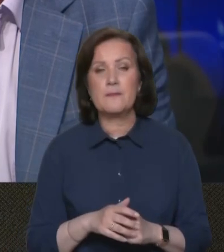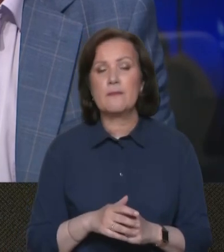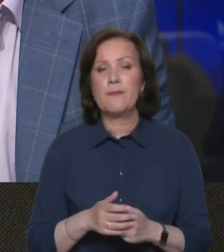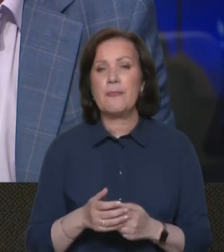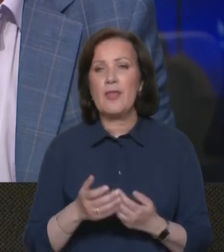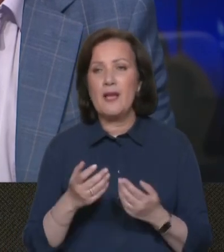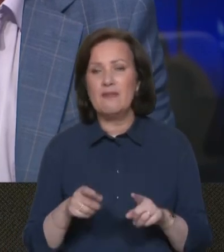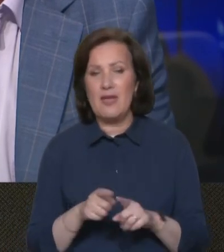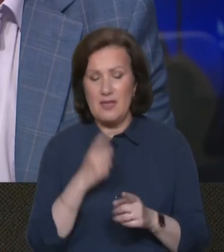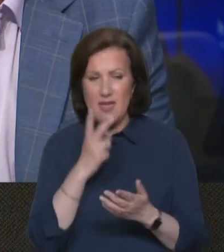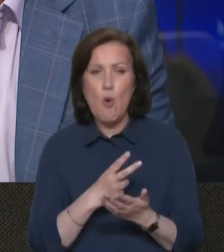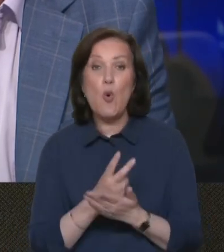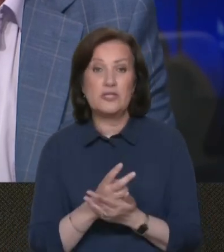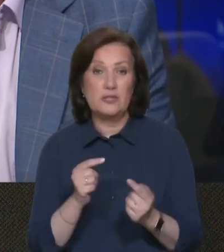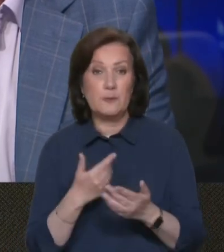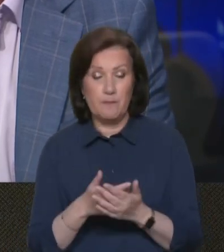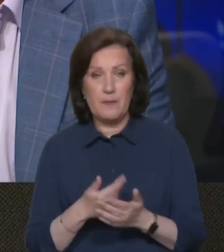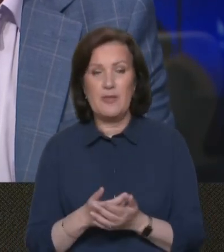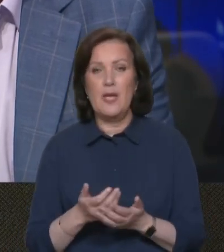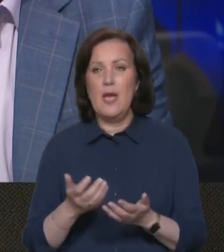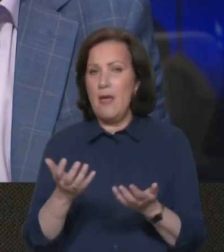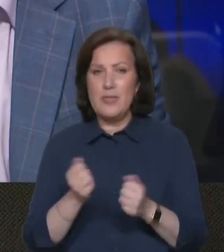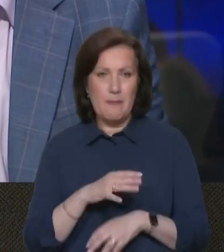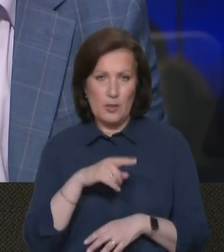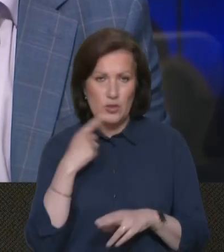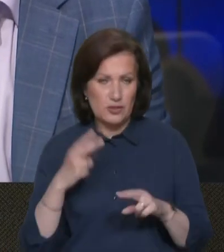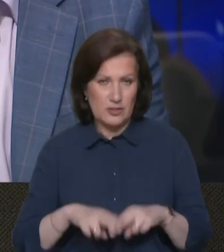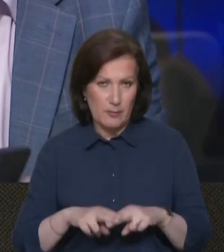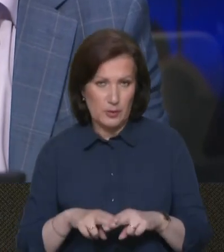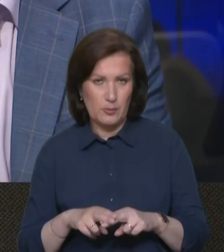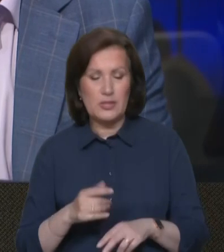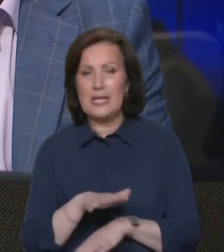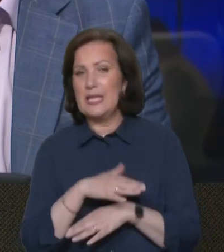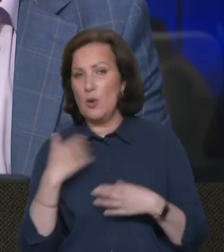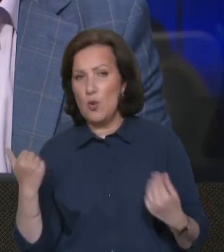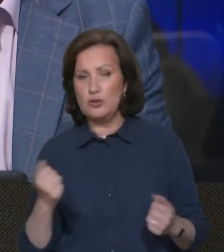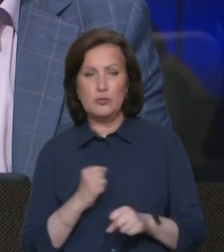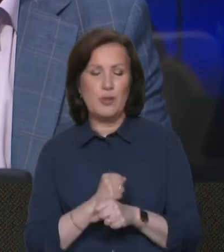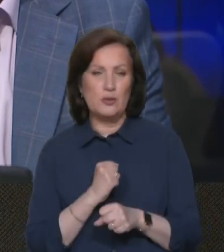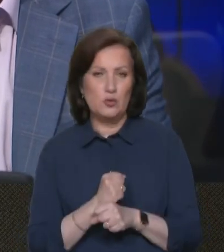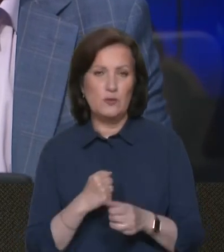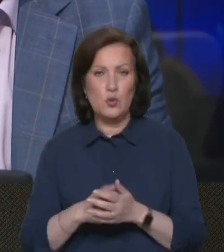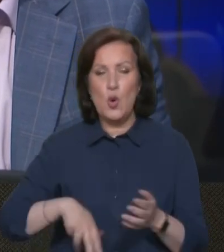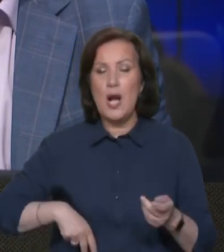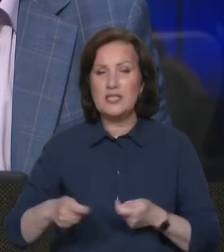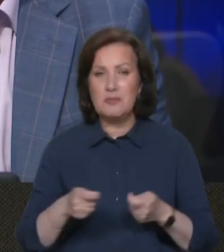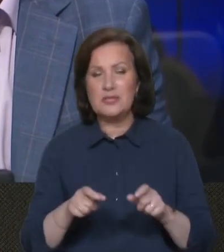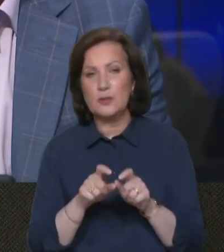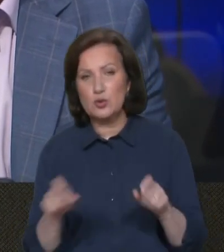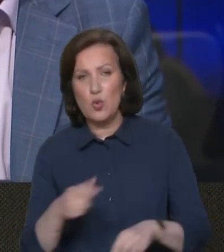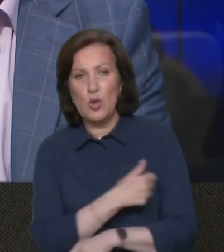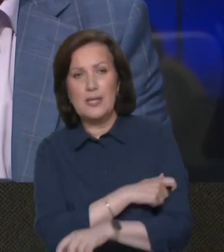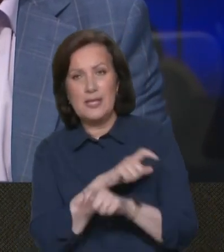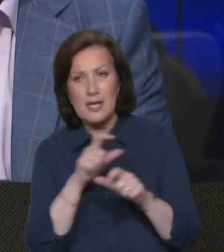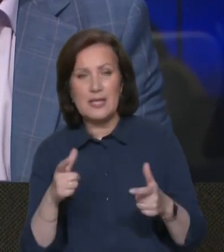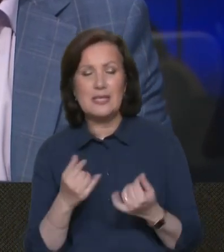Які є такі ознаки спротиву? Перше, не беруть рашистські паспорти. Друге, не хочуть іти працювати до адміністрації, школ, лікарень,